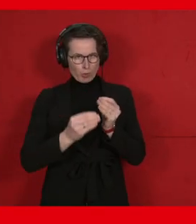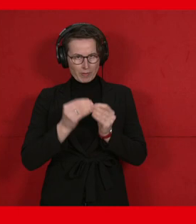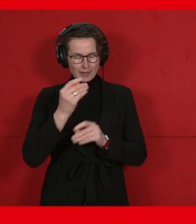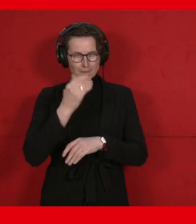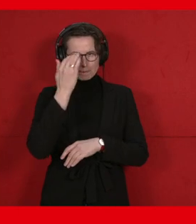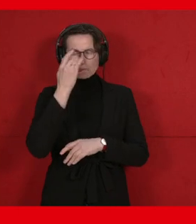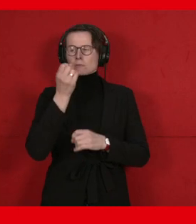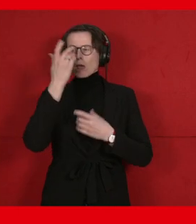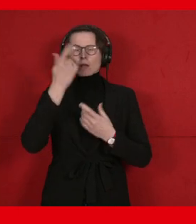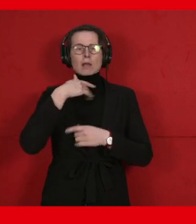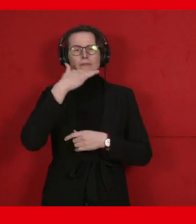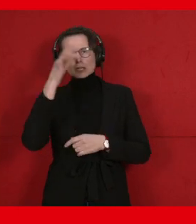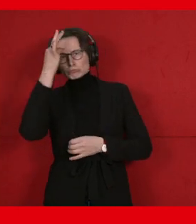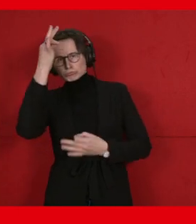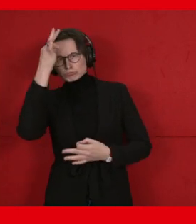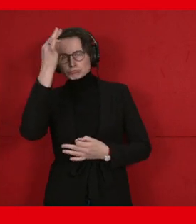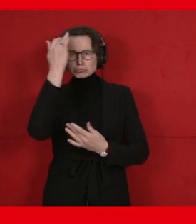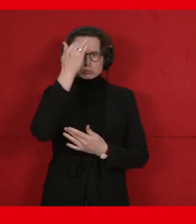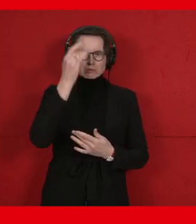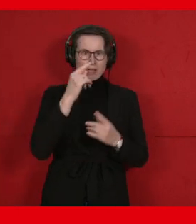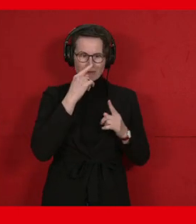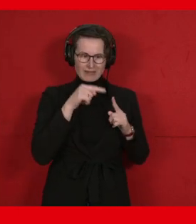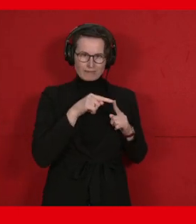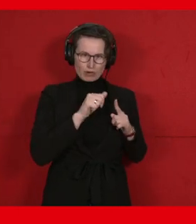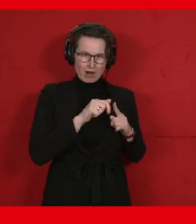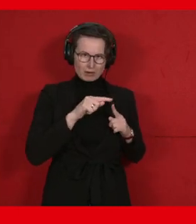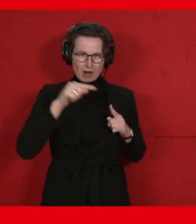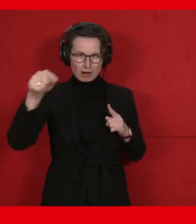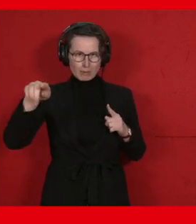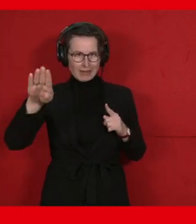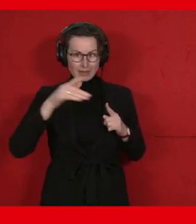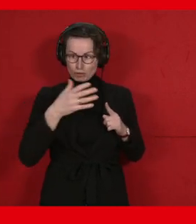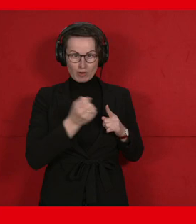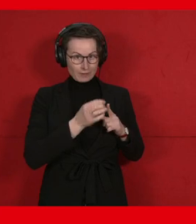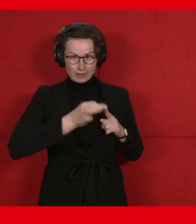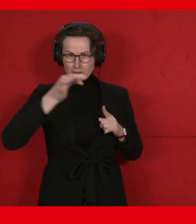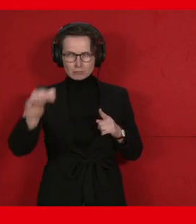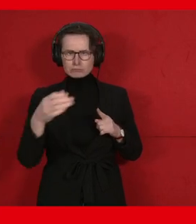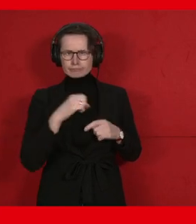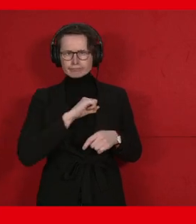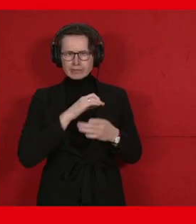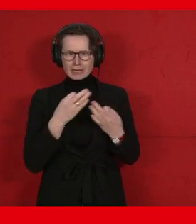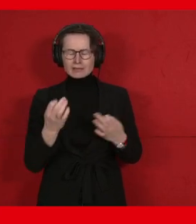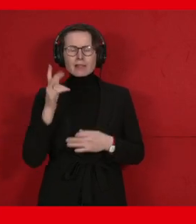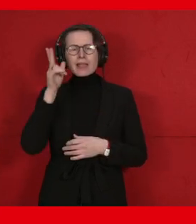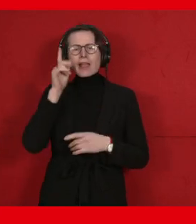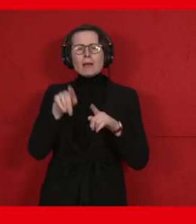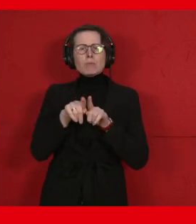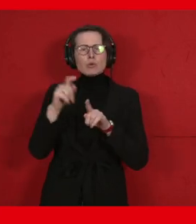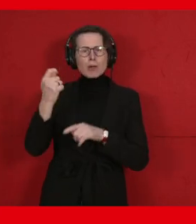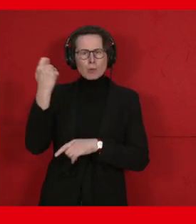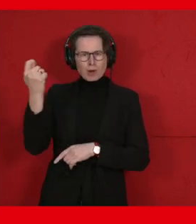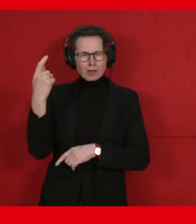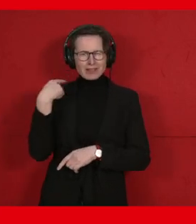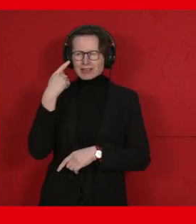überlegen. Also ich meine jetzt gerade auch beim Wasserstoff, wenn wir das nicht von A nach B bringen, dann nützt es uns nichts. Und wir haben es ja auch gesagt, Herr Bruder Müller, Sie haben uns ja leider noch nicht die